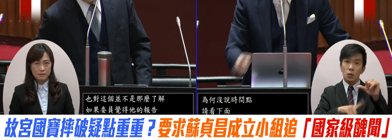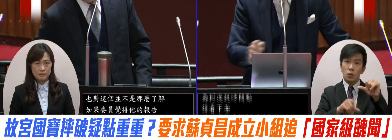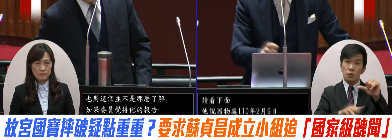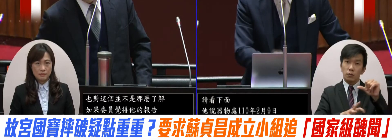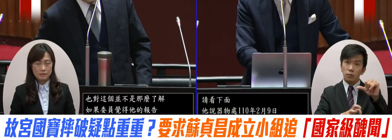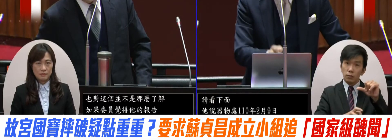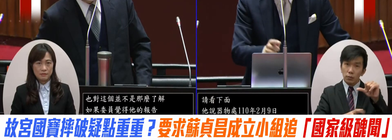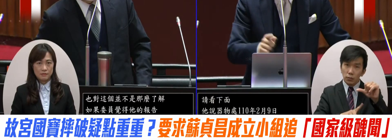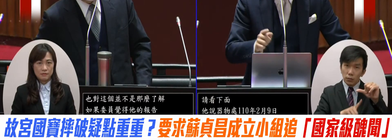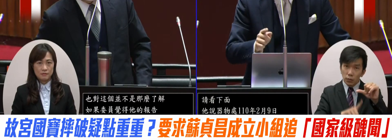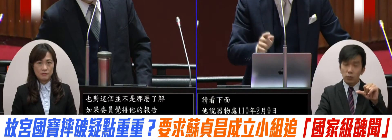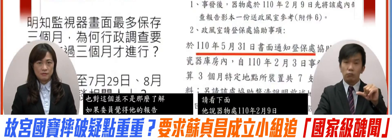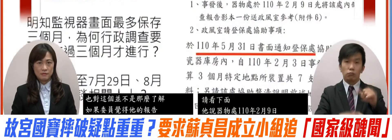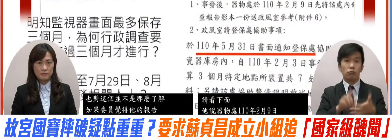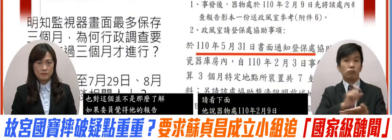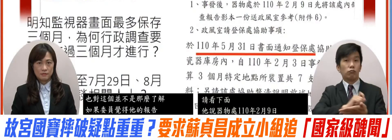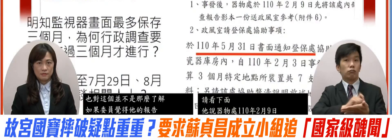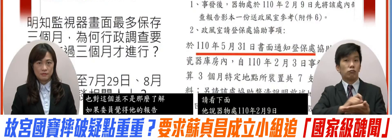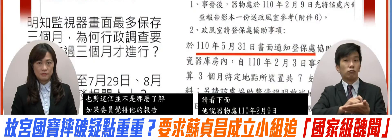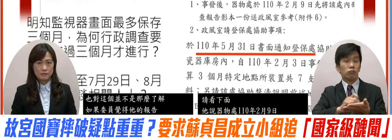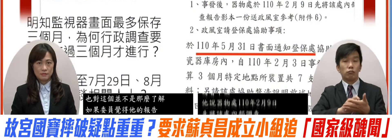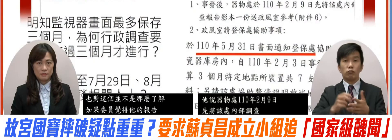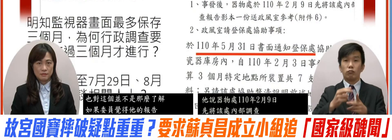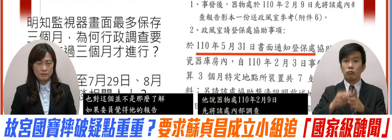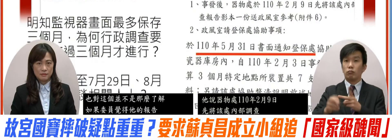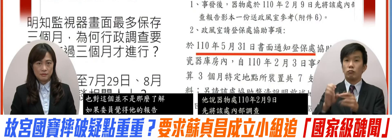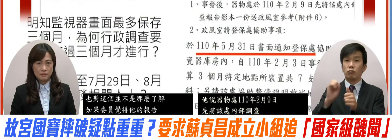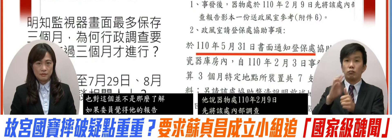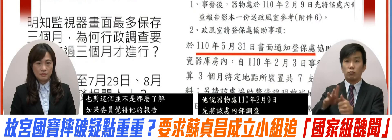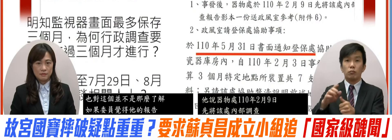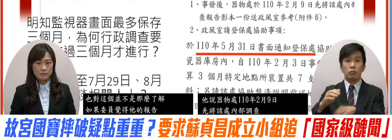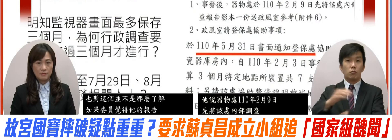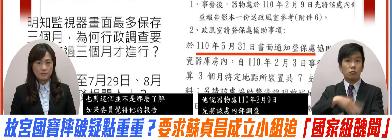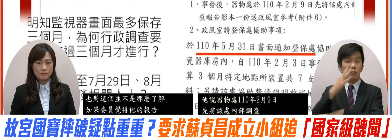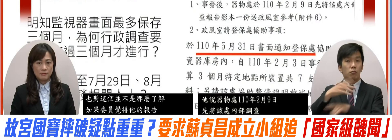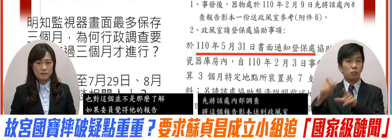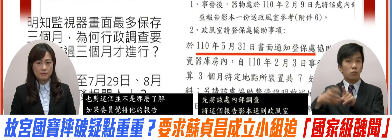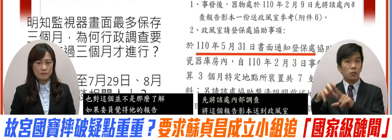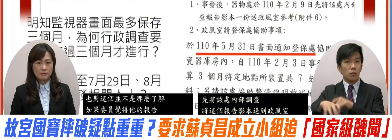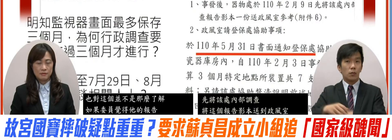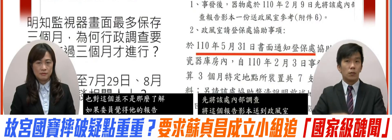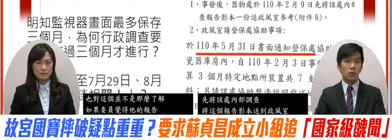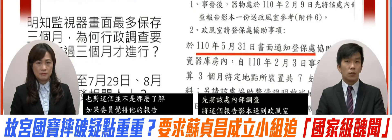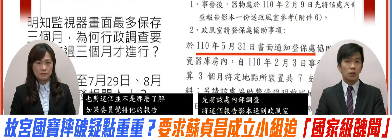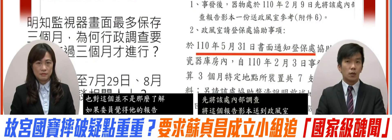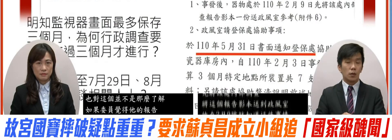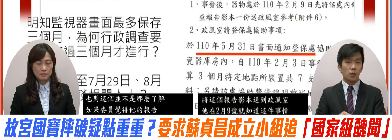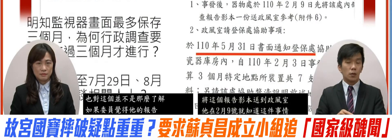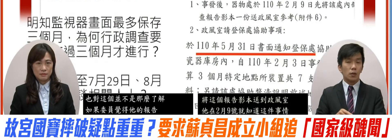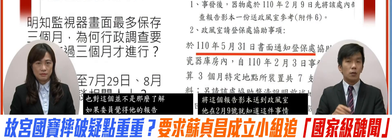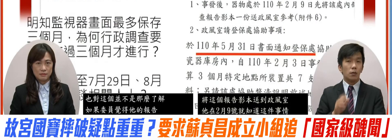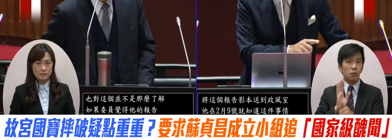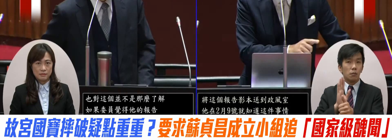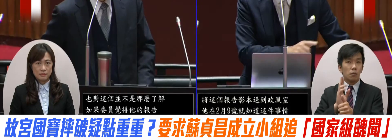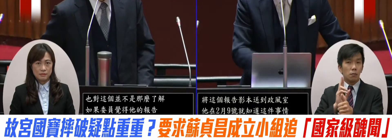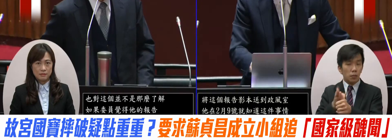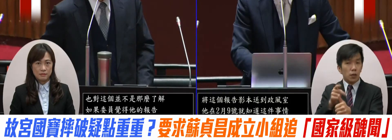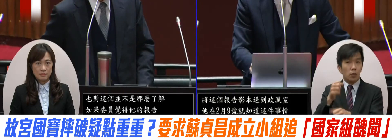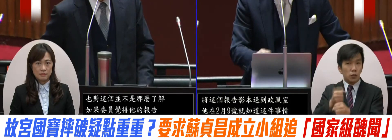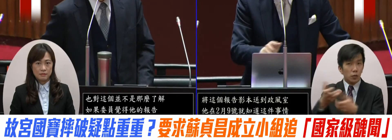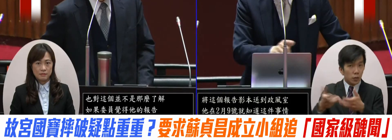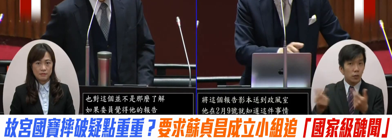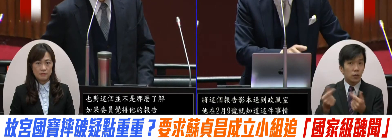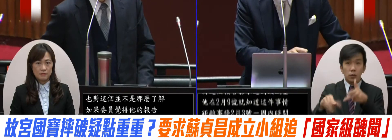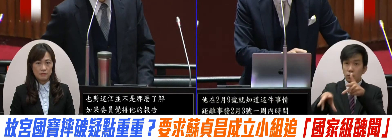110年的5月31号用书面通知登保处协助提供这件事情事发经过里面的监视